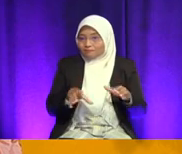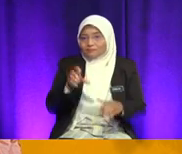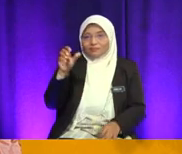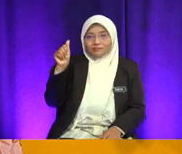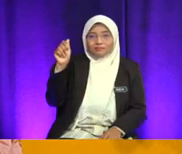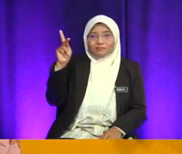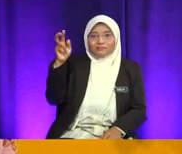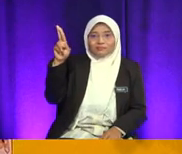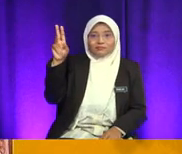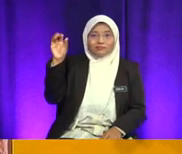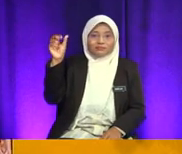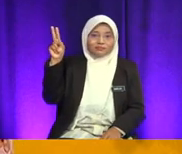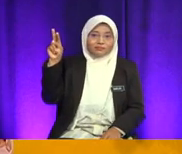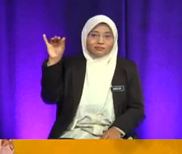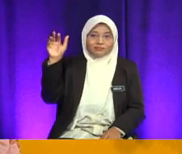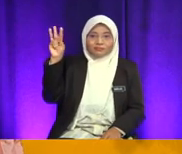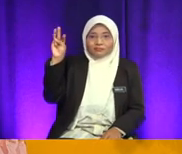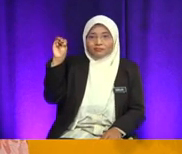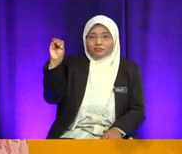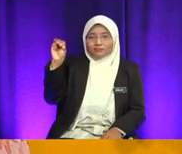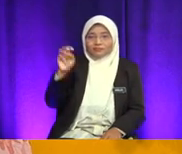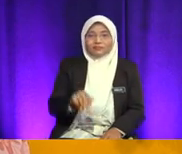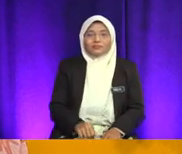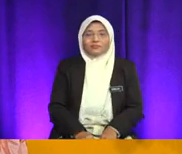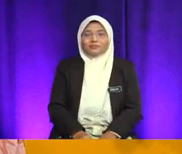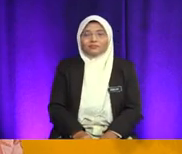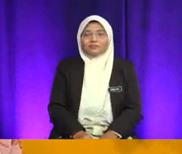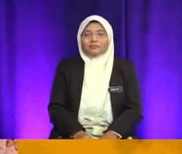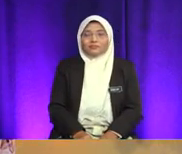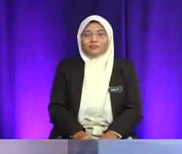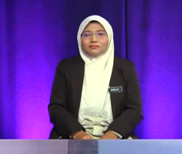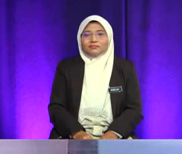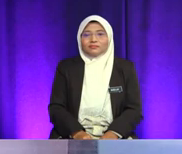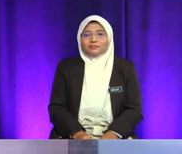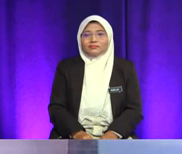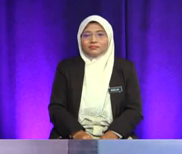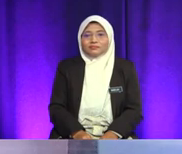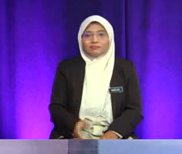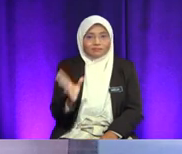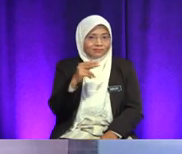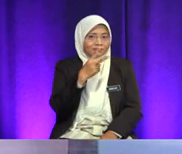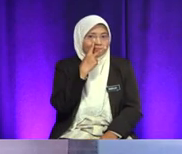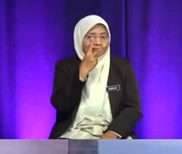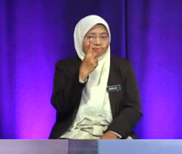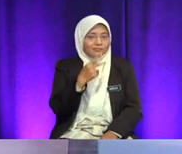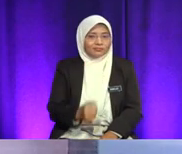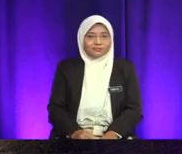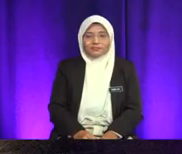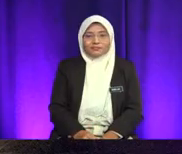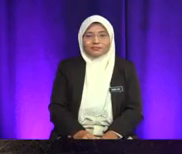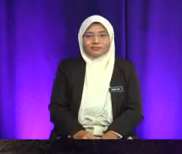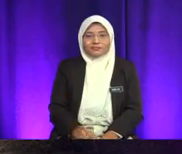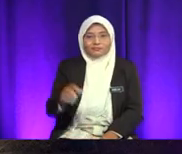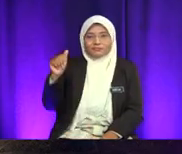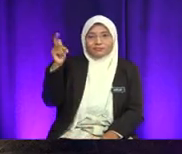kedaulatan juga kita ada akronim untuk murid mudah mengingat Mari kita lihat akronim